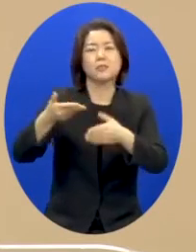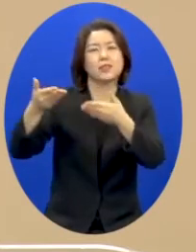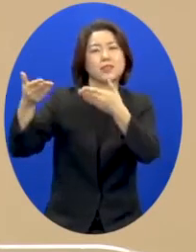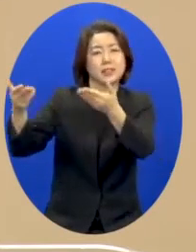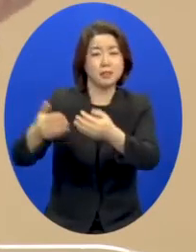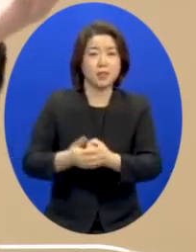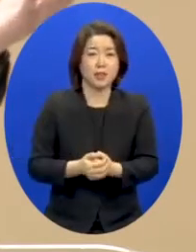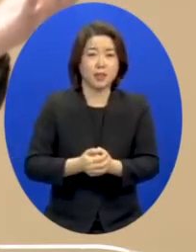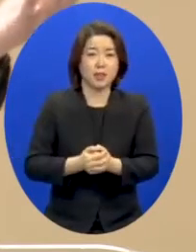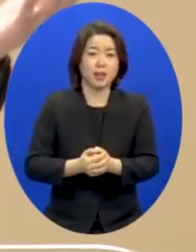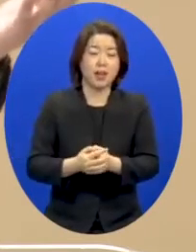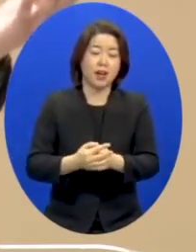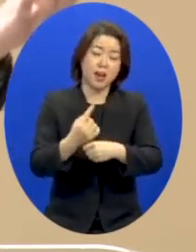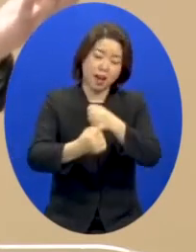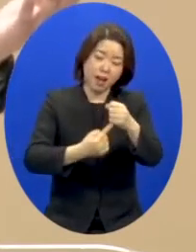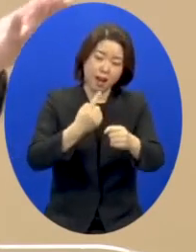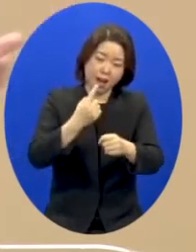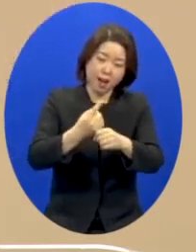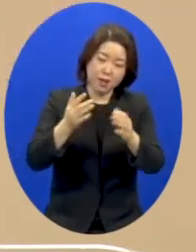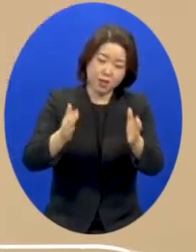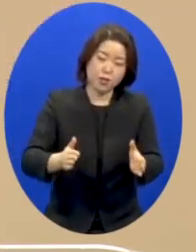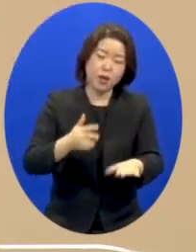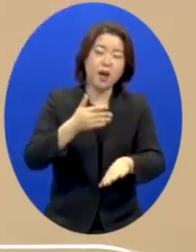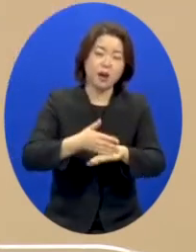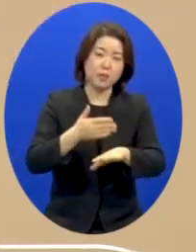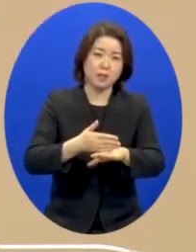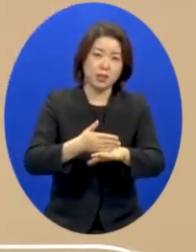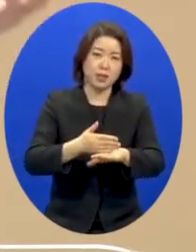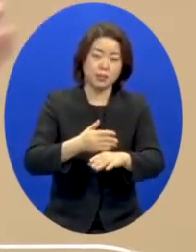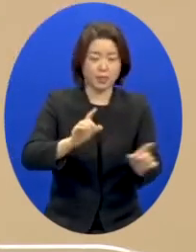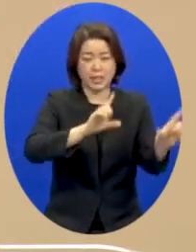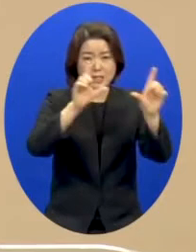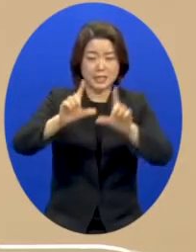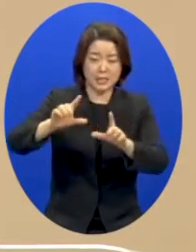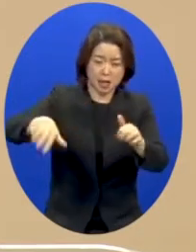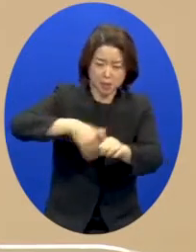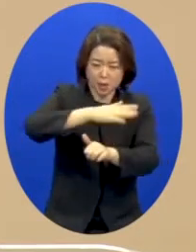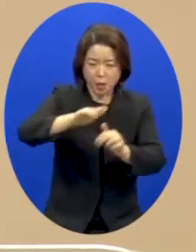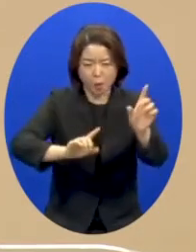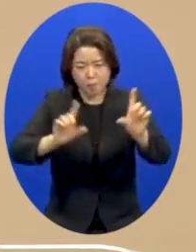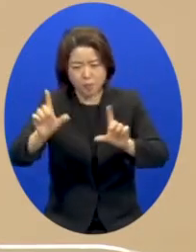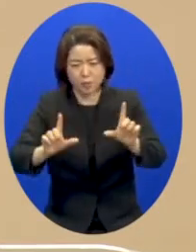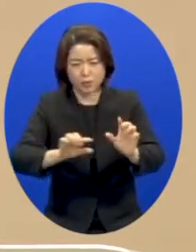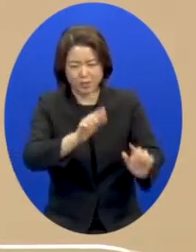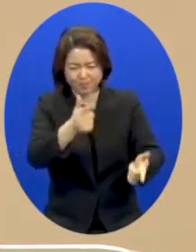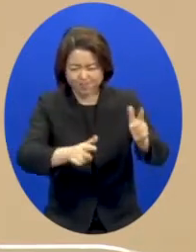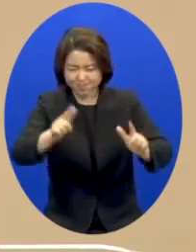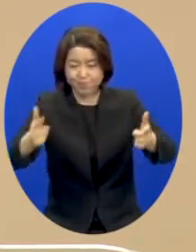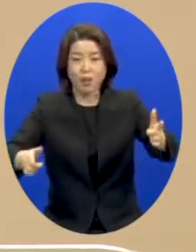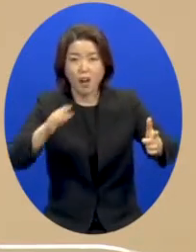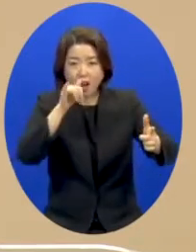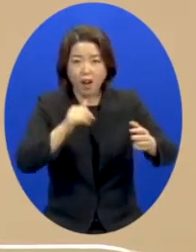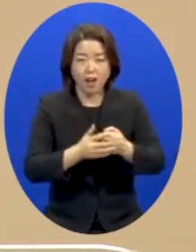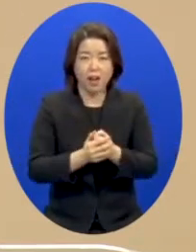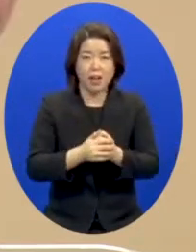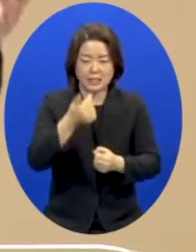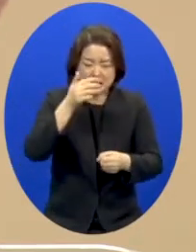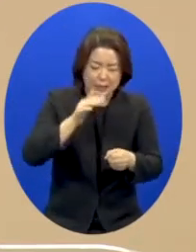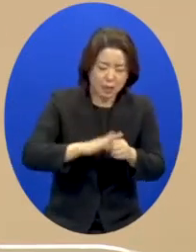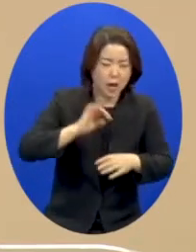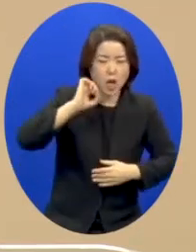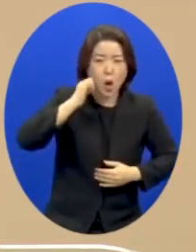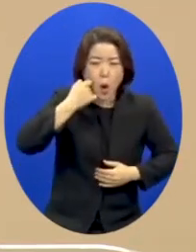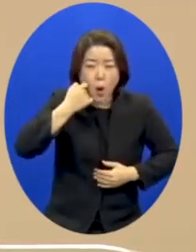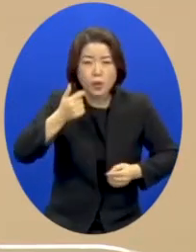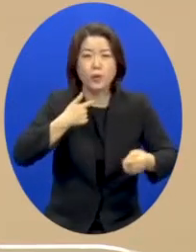한 해는 정말 감사였습니다. 삶의 형편이 얼마나 다르겠습니까? 얼마나 기가 막힌 어려움을 겪은